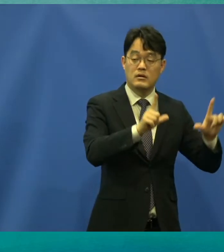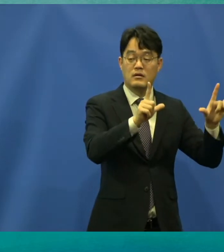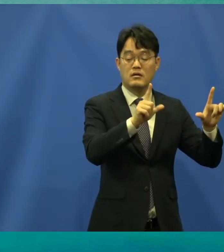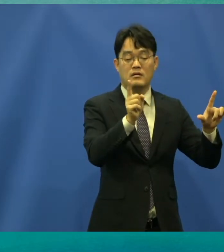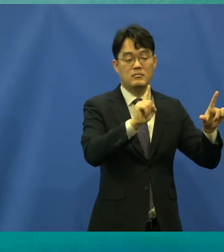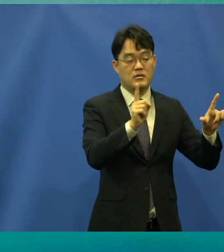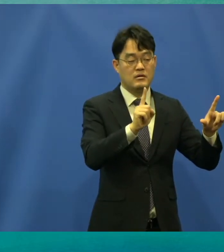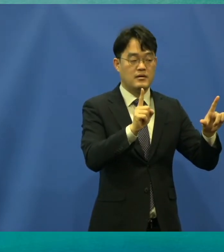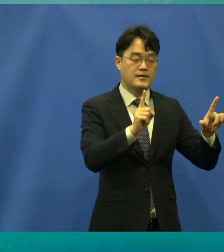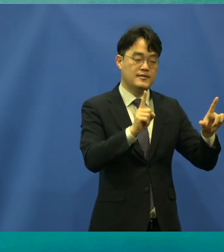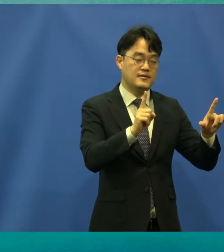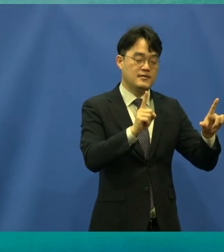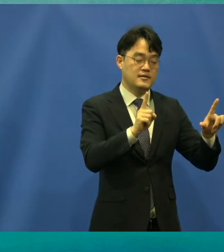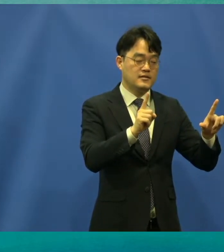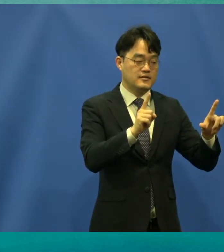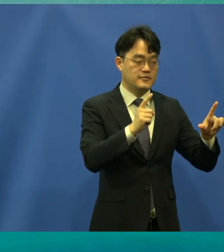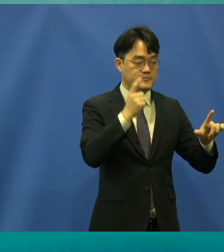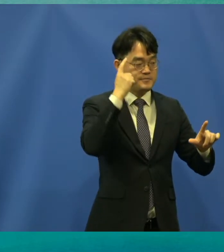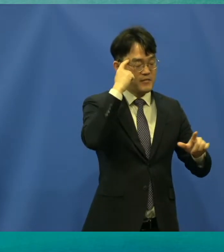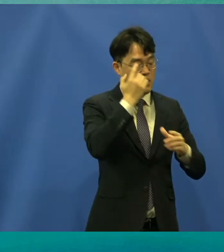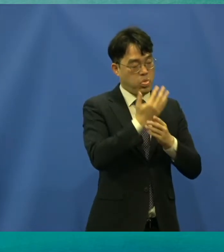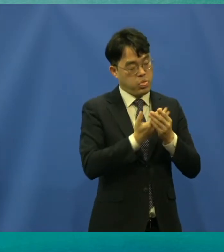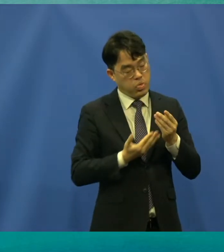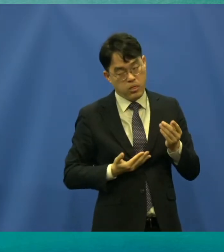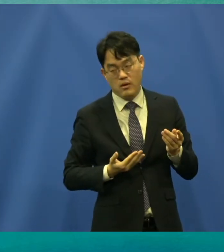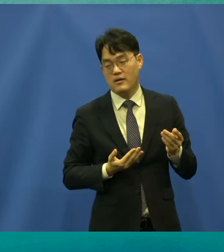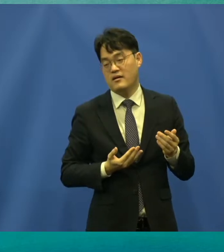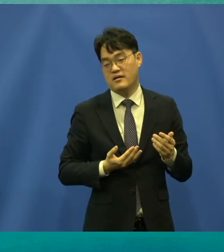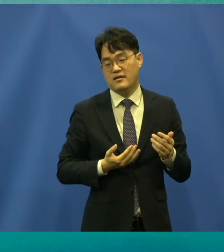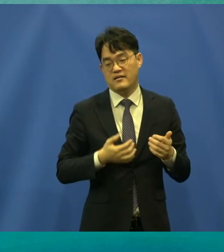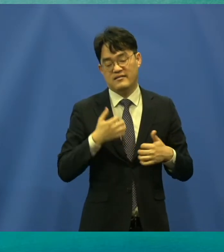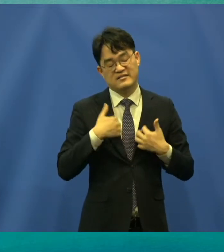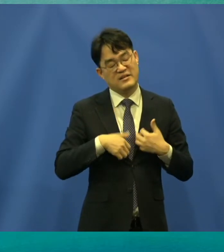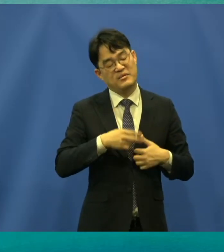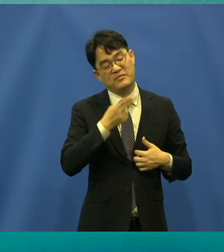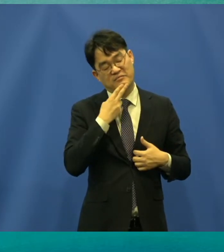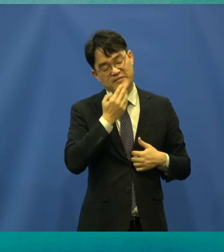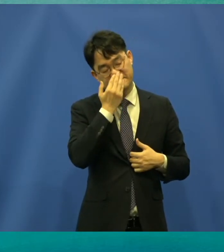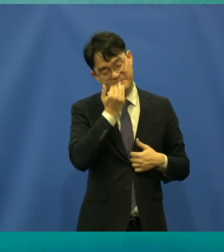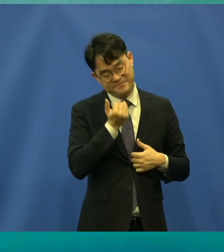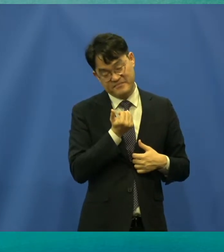연세 드신 분들이 그러잖아요. 내가 젊은 날에 왜 그거 가지고 그렇게 열을 냈는지 모르겠다.